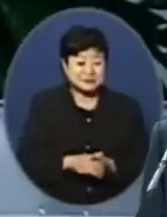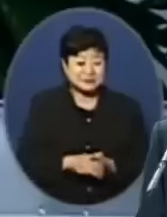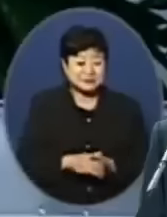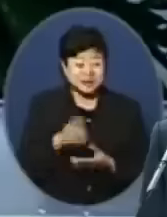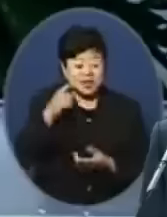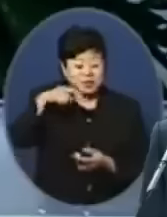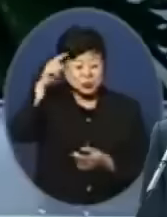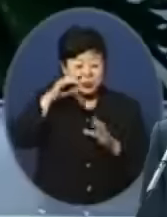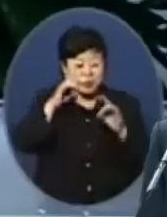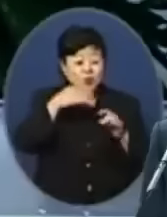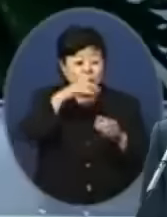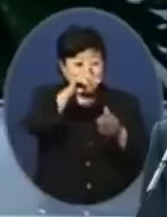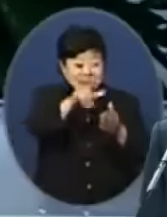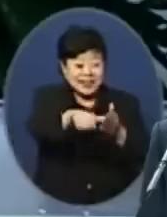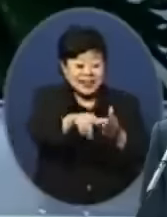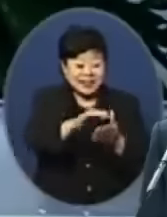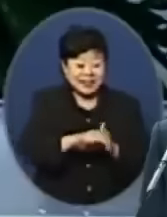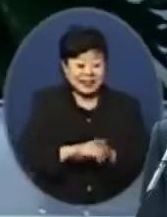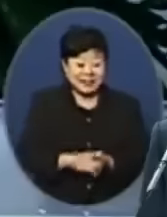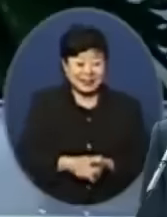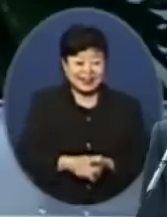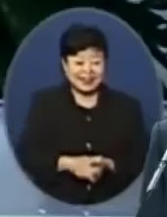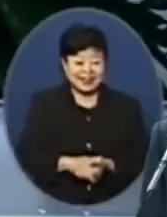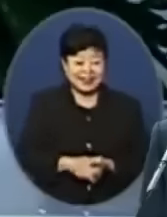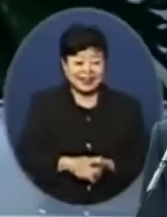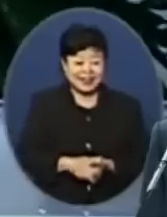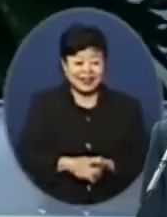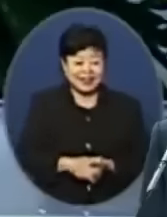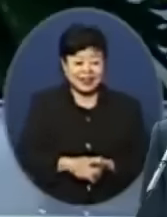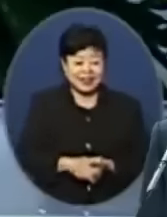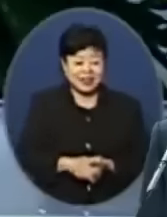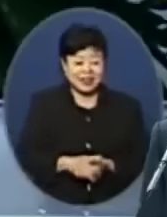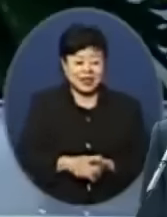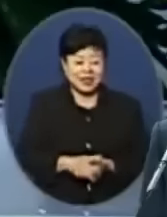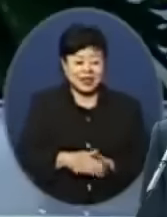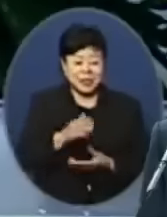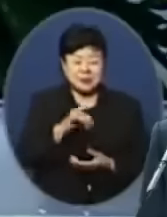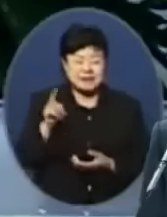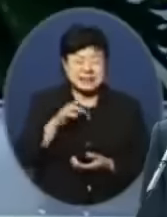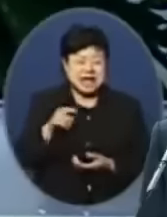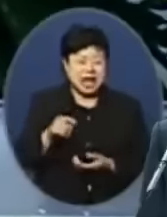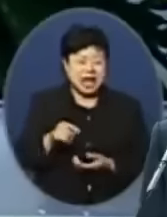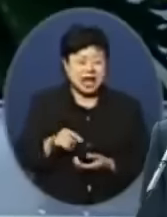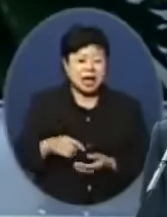소련에 선교하러 가려고 할 때 비자를 안 내줘요.